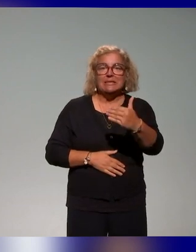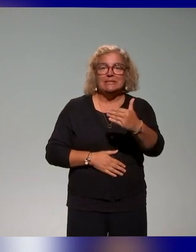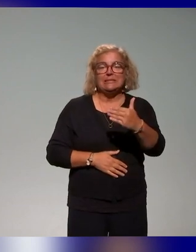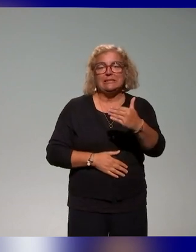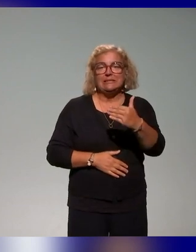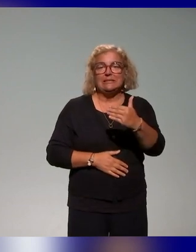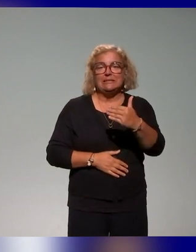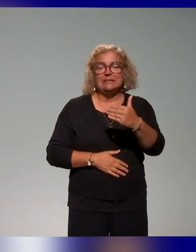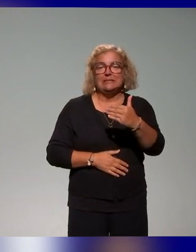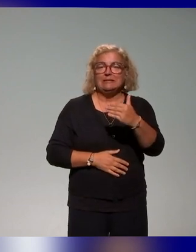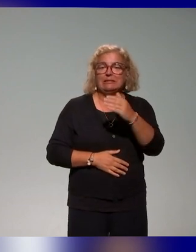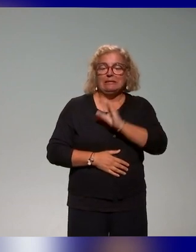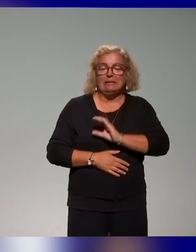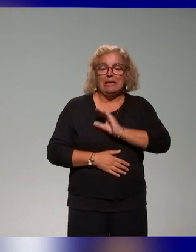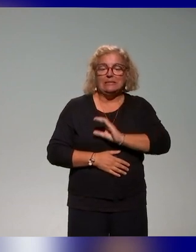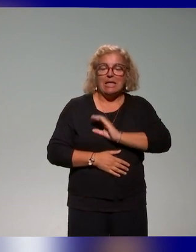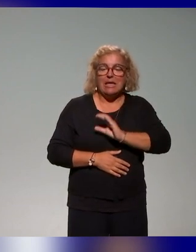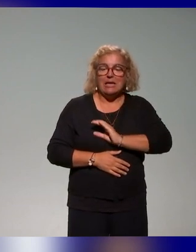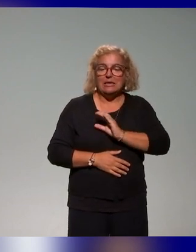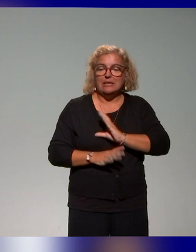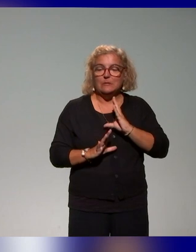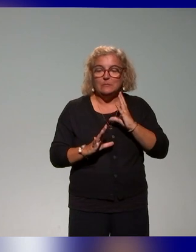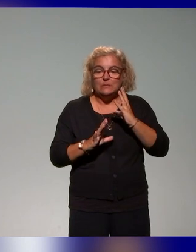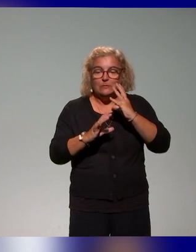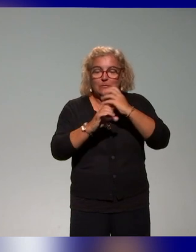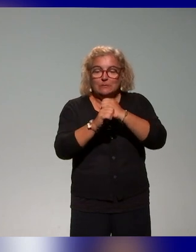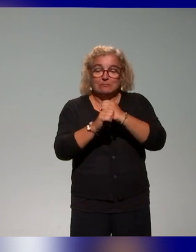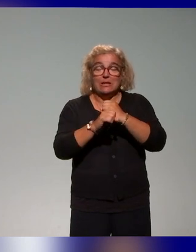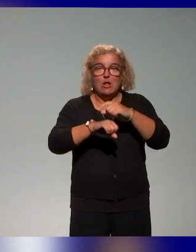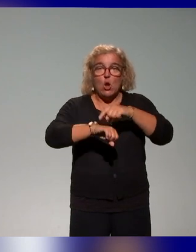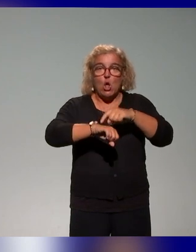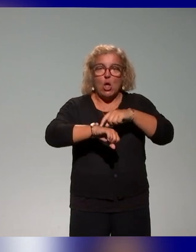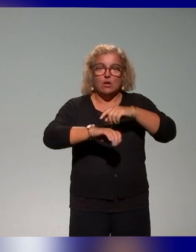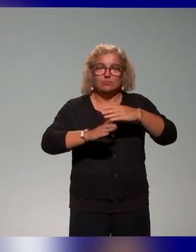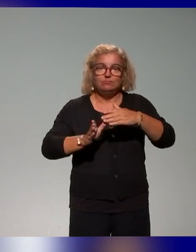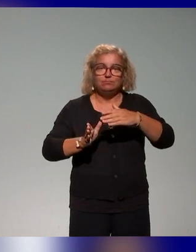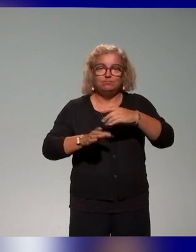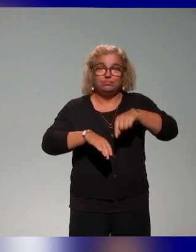résumer rapidement, puisque je garde un doigt sur l'heure et l'heure avance.